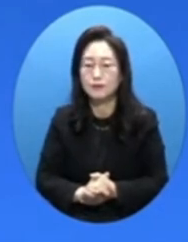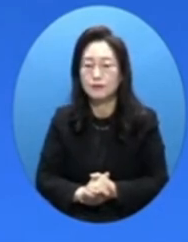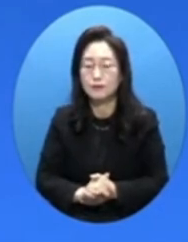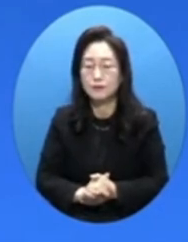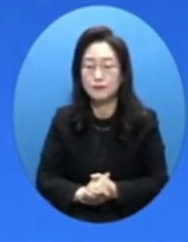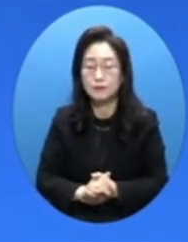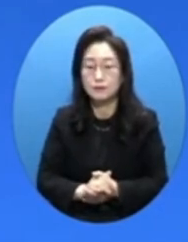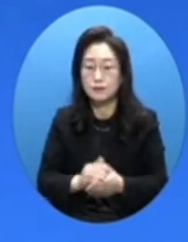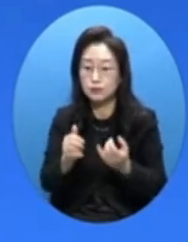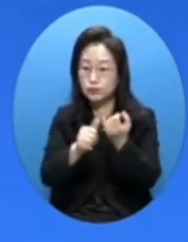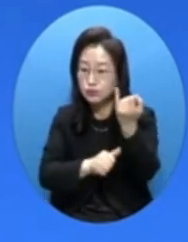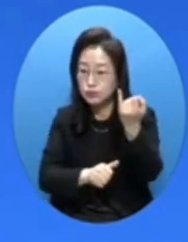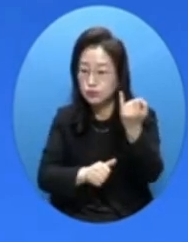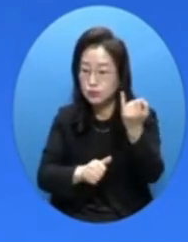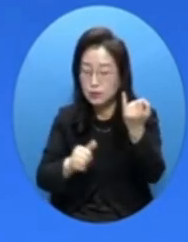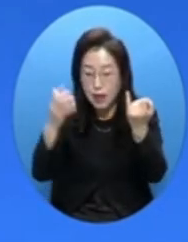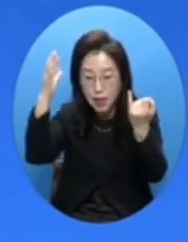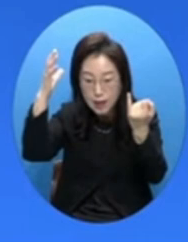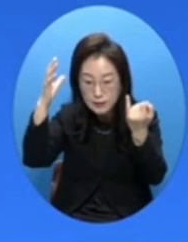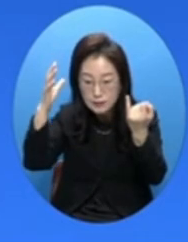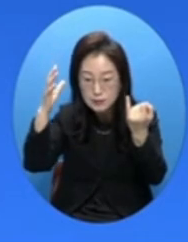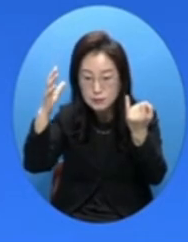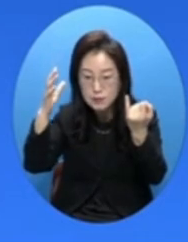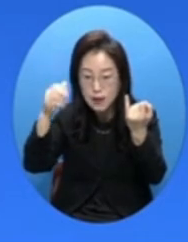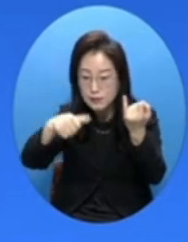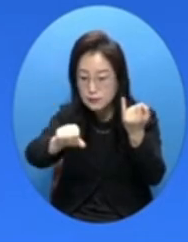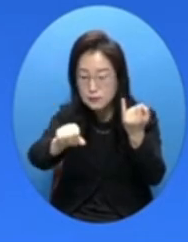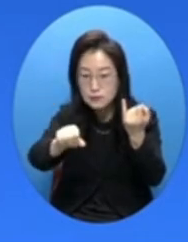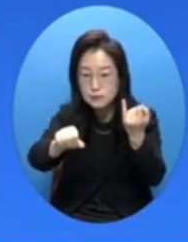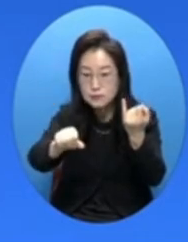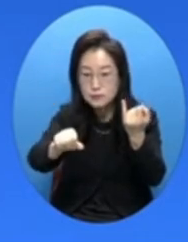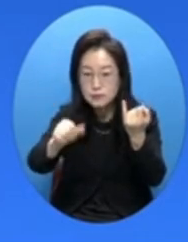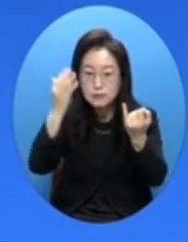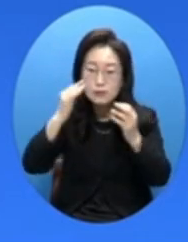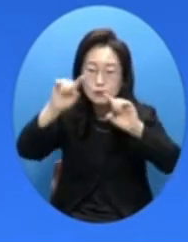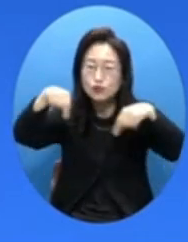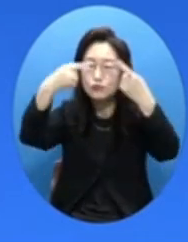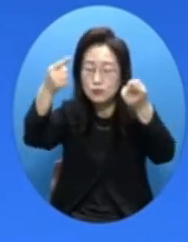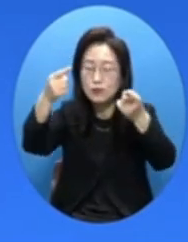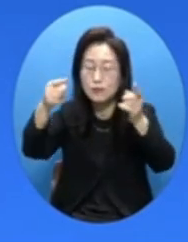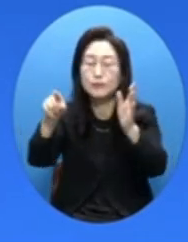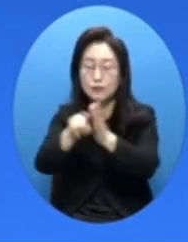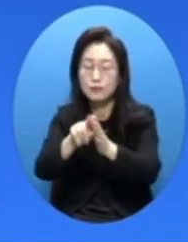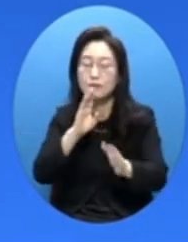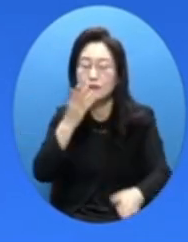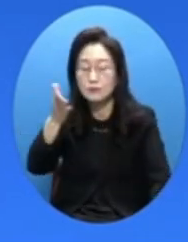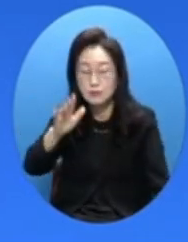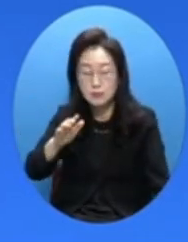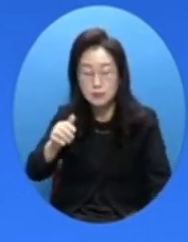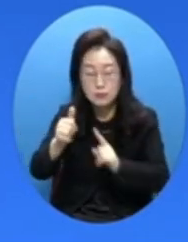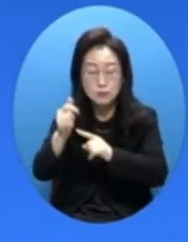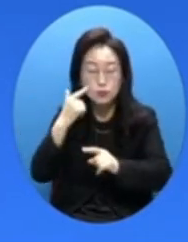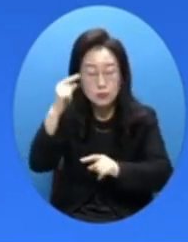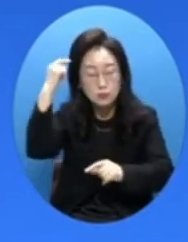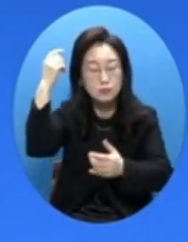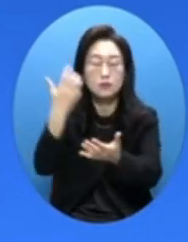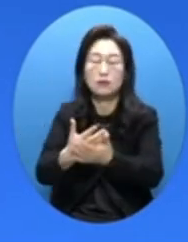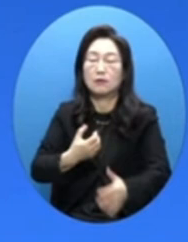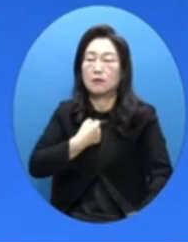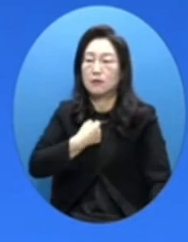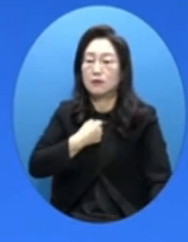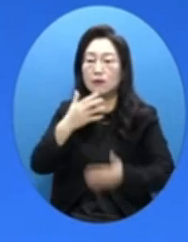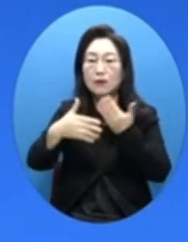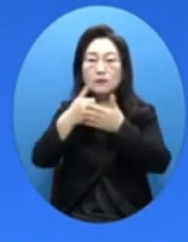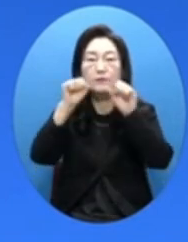자기 부인도 아내도 다 부인도 아들도 천국에 갔으리라고 믿었지만 너무 충격을 받습니다. 하나님 살아계시다면